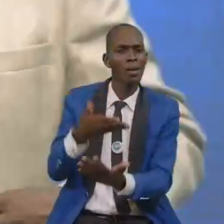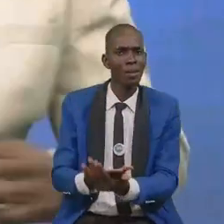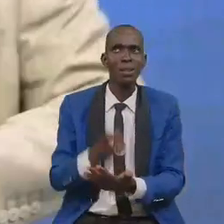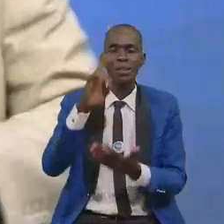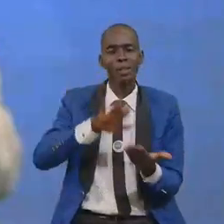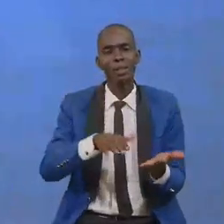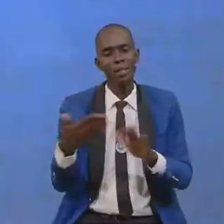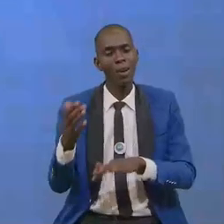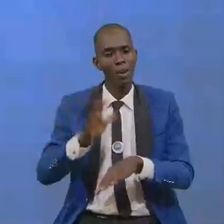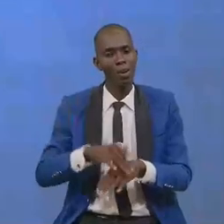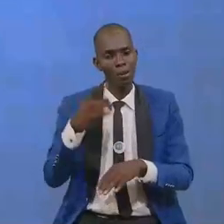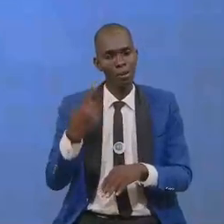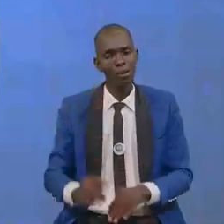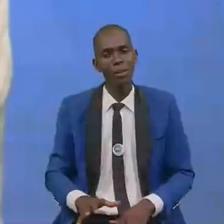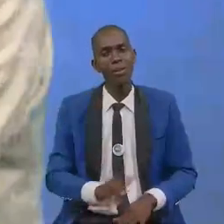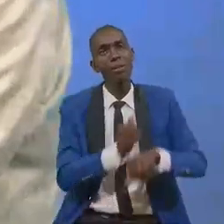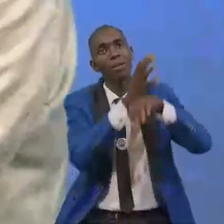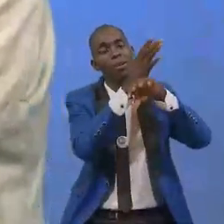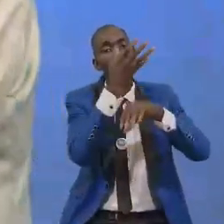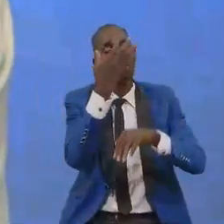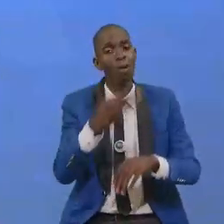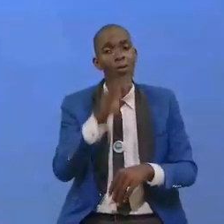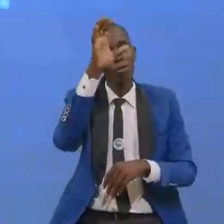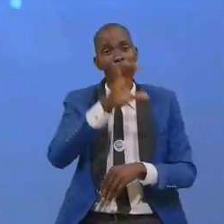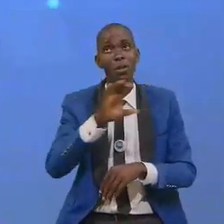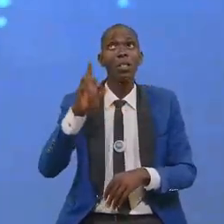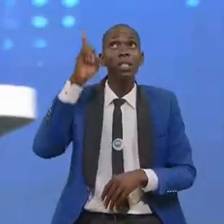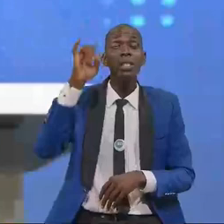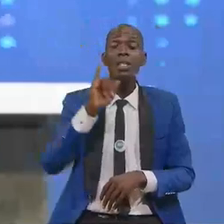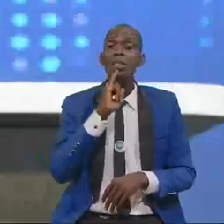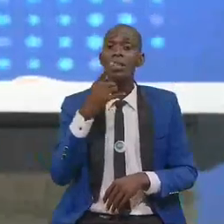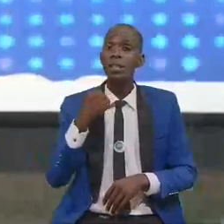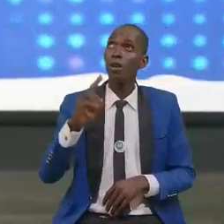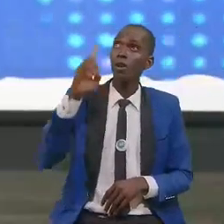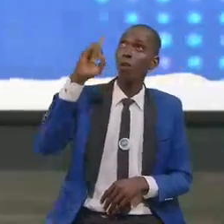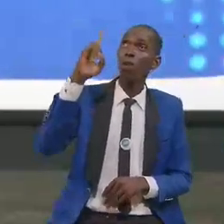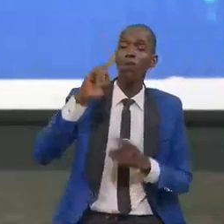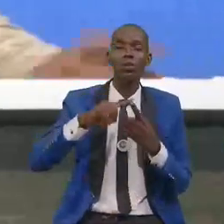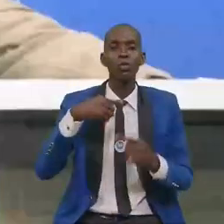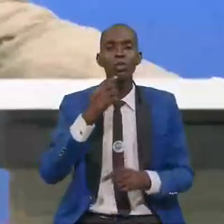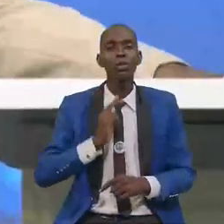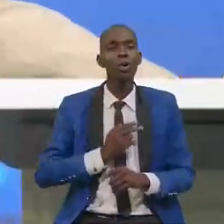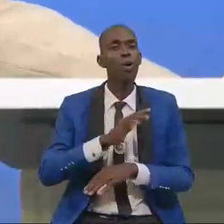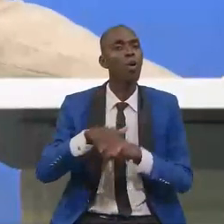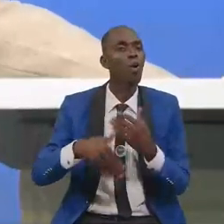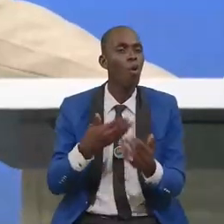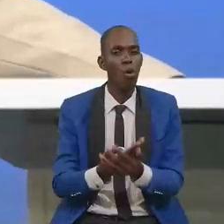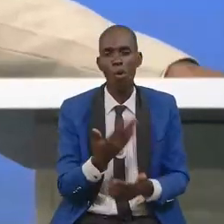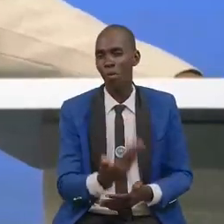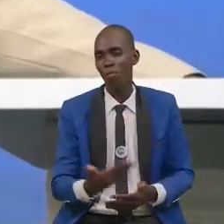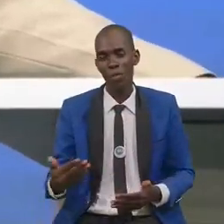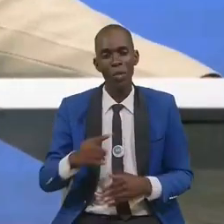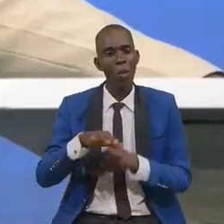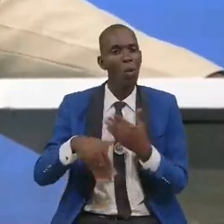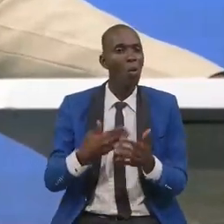et il est celui qui va nous raconter toute chose pour notre